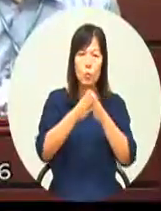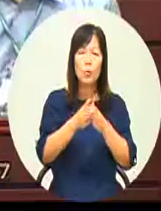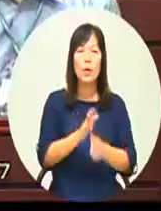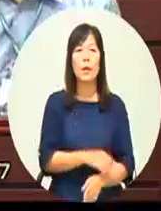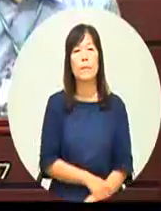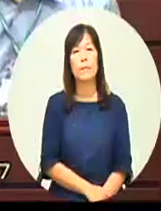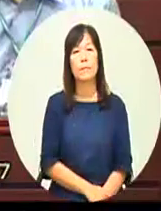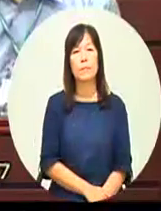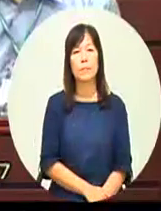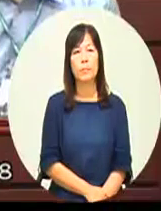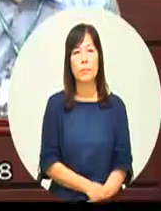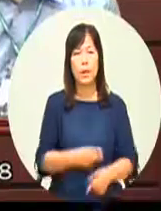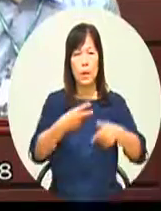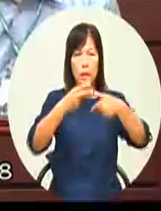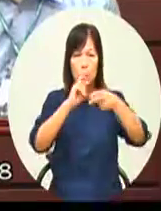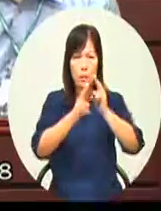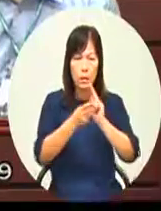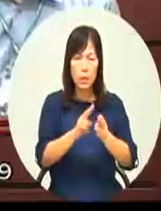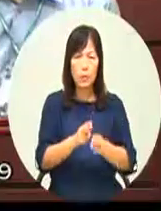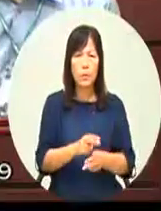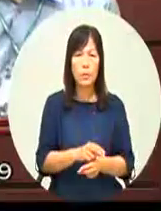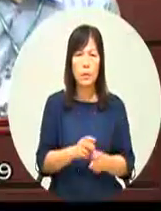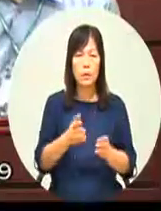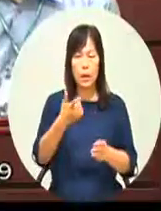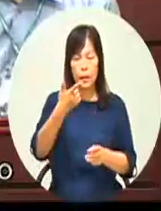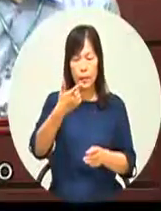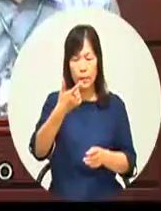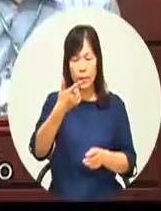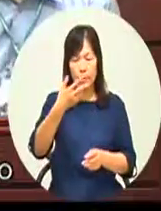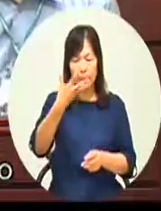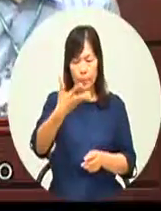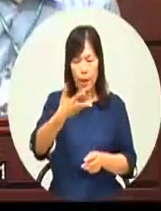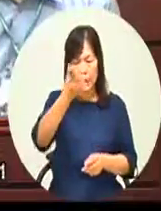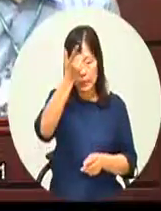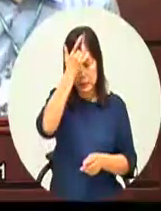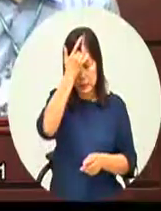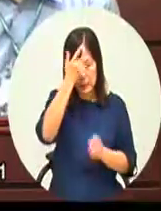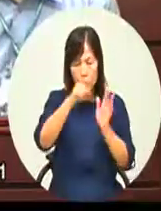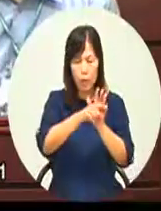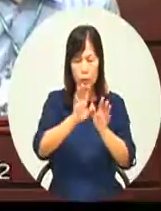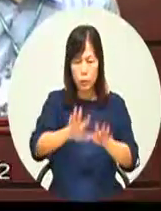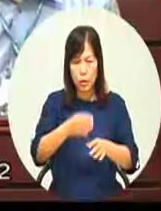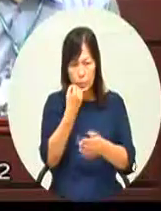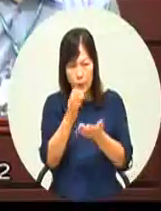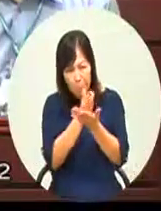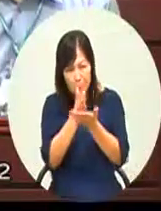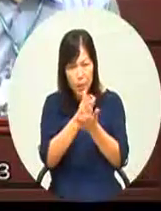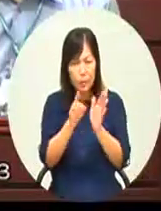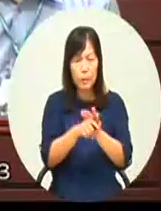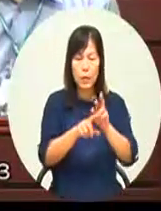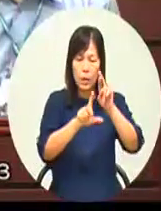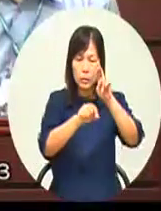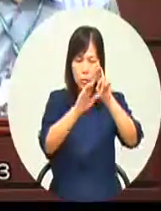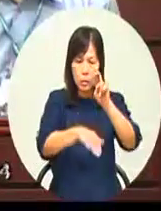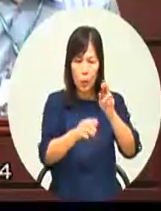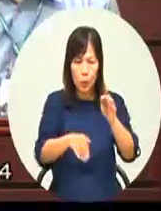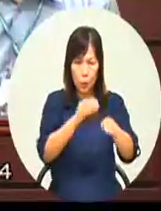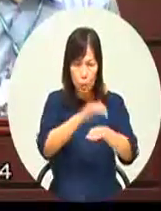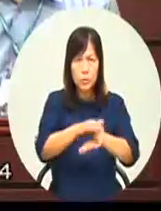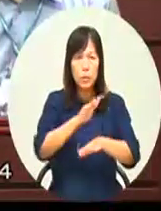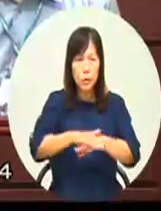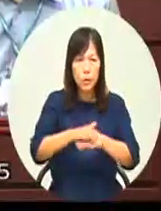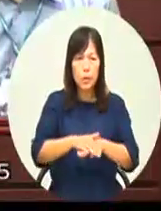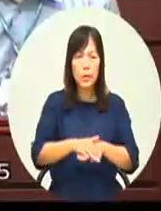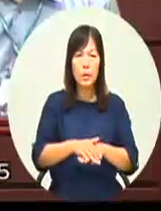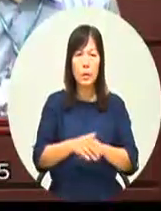那个仁武的八德交流道，我们目前正在做可行性评估，大概年底就可以完成。完成以后，我们会送